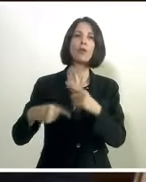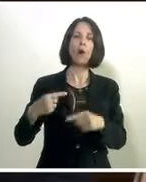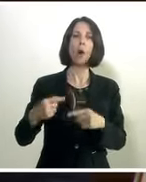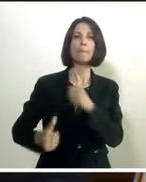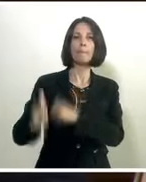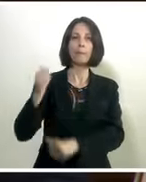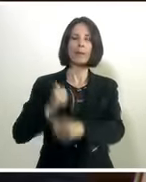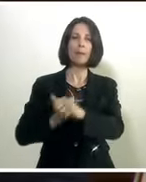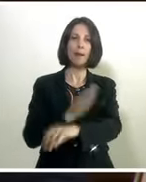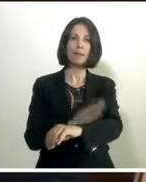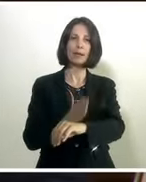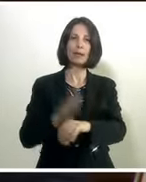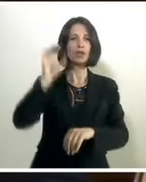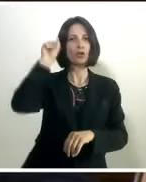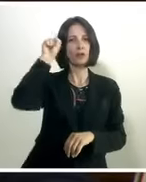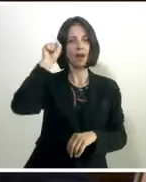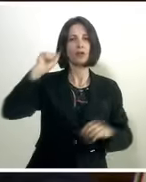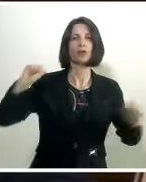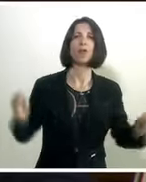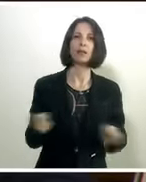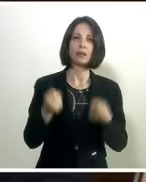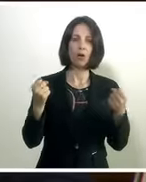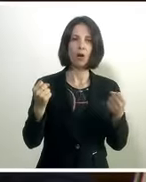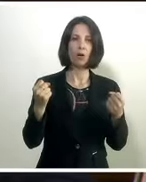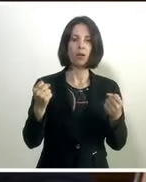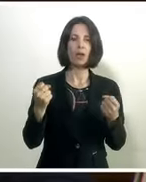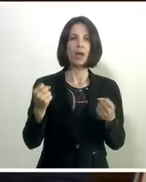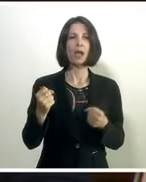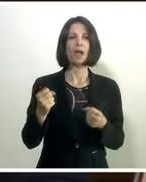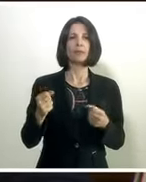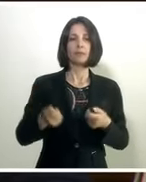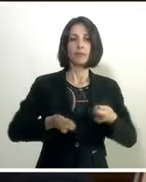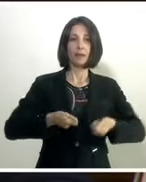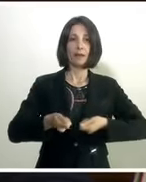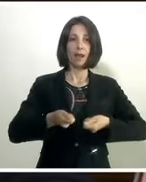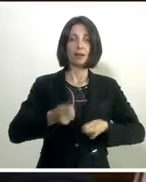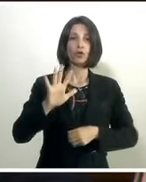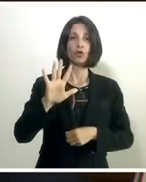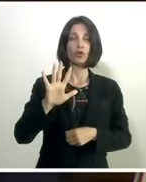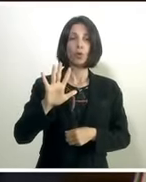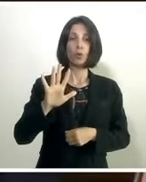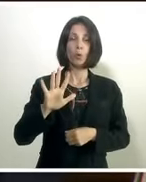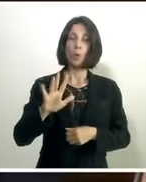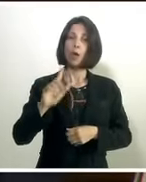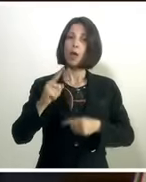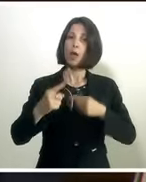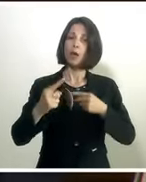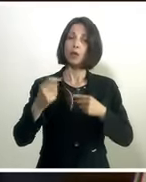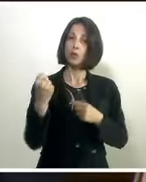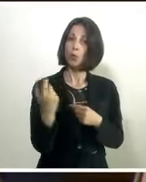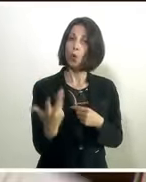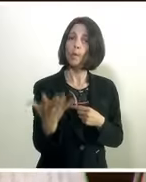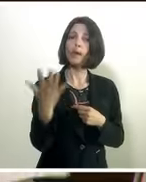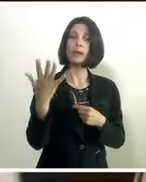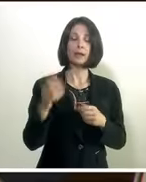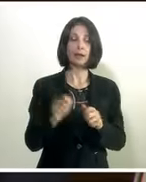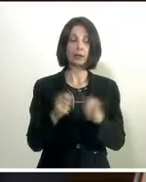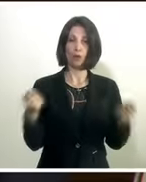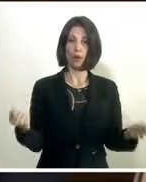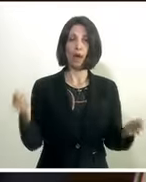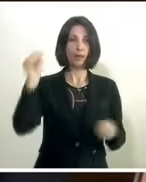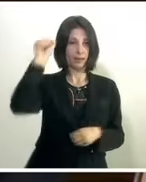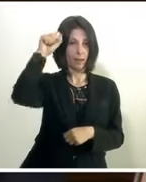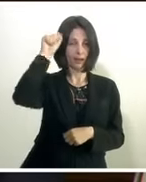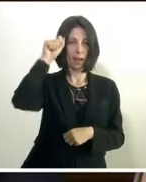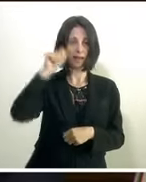del quale nel 1943 Diresse cinque numeri del giornale clandestino avanti Sardegna poi con il partito d'azione di